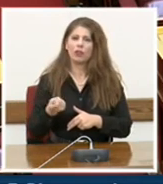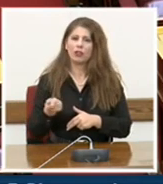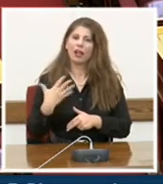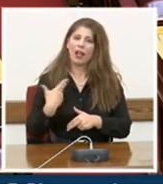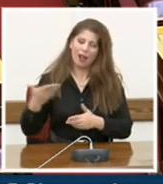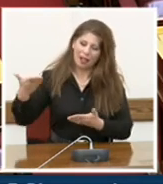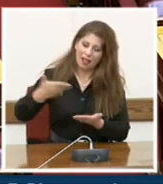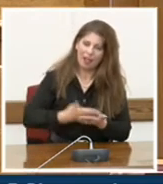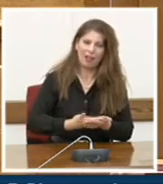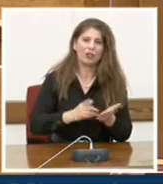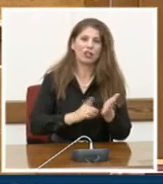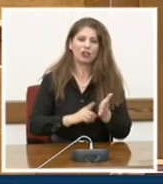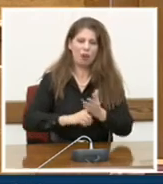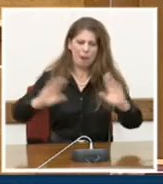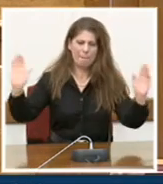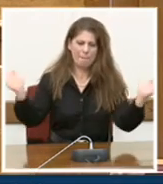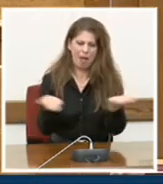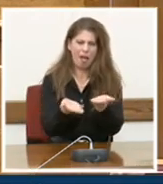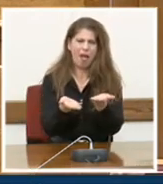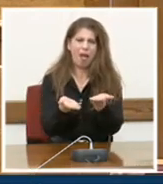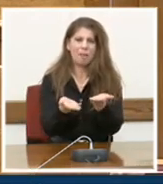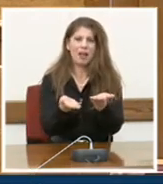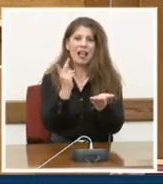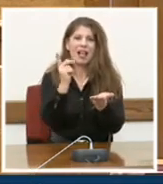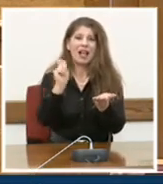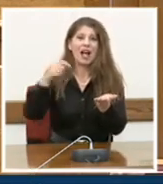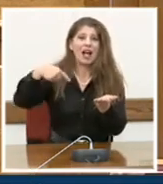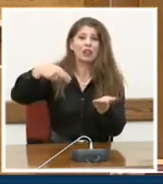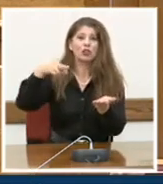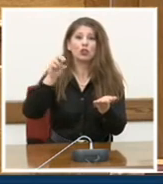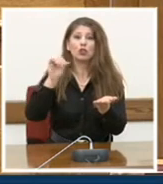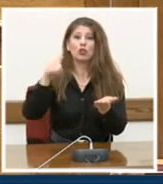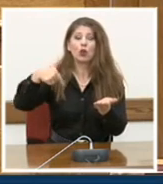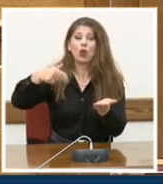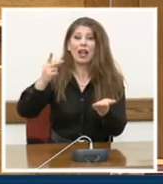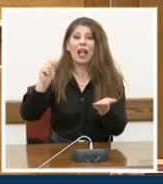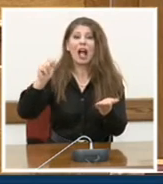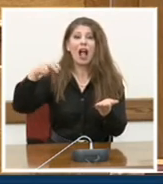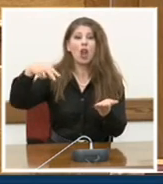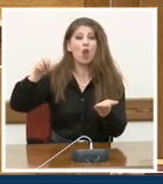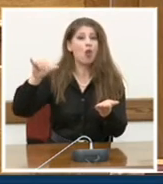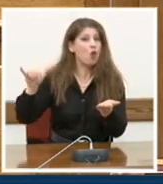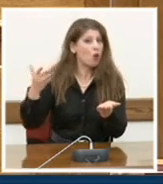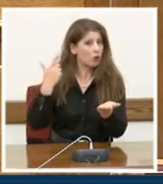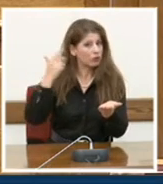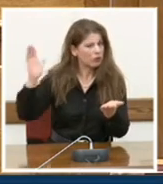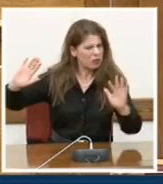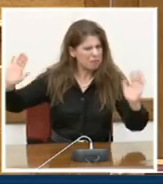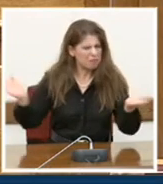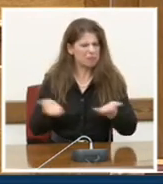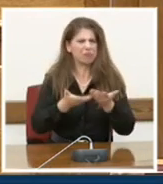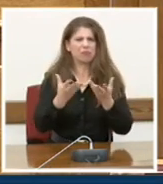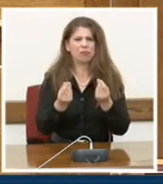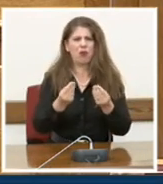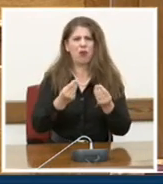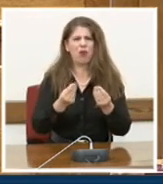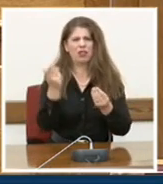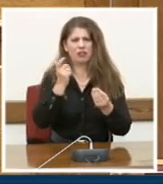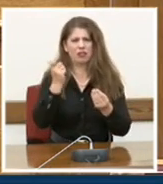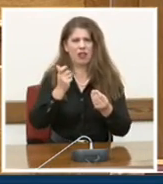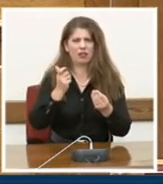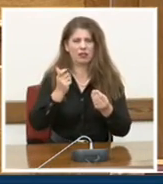νόμο λεμιτόμο του Κατρούγκαλου. Η δε Νέα Δημοκρατία, που έλεγε και αυτή με τη σειρά της ότι θα